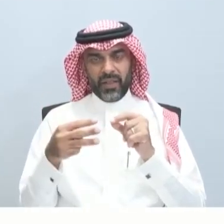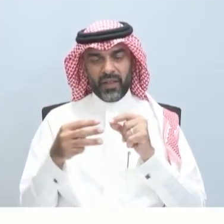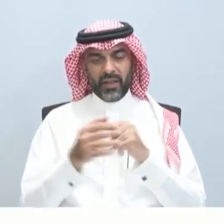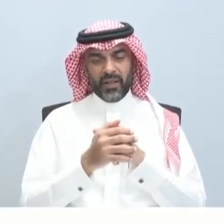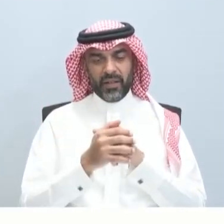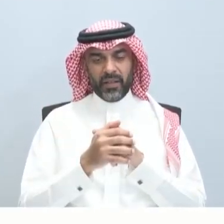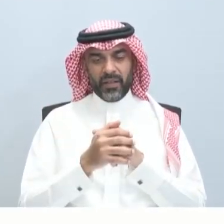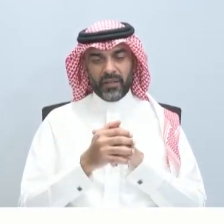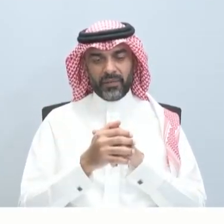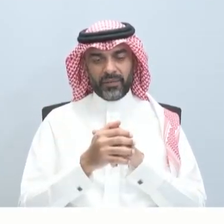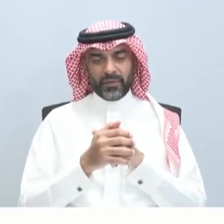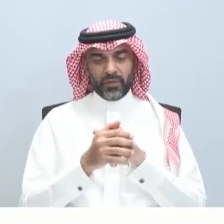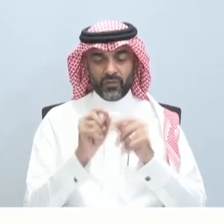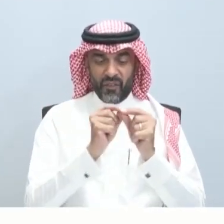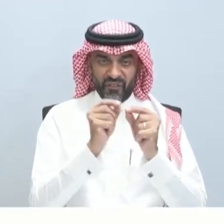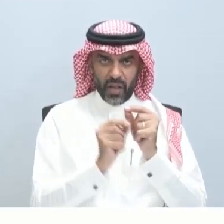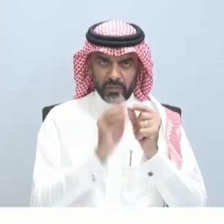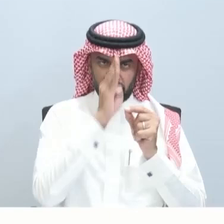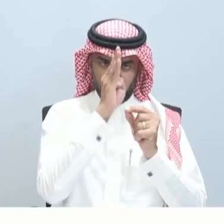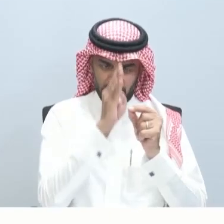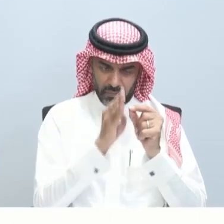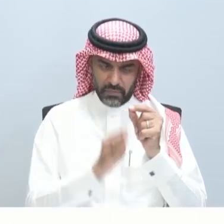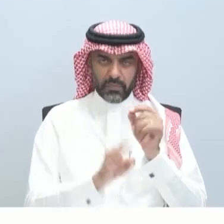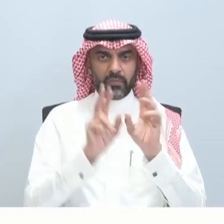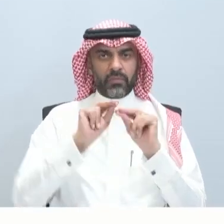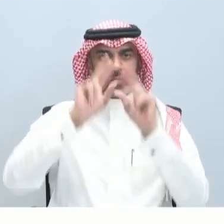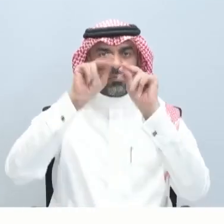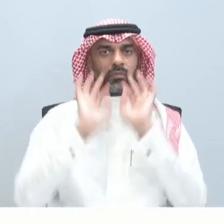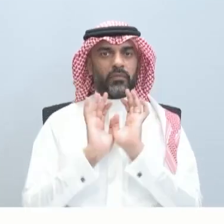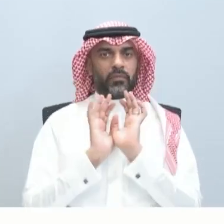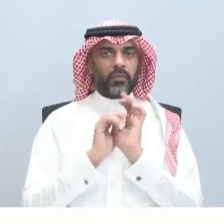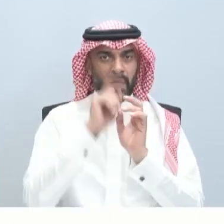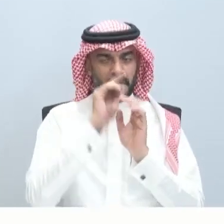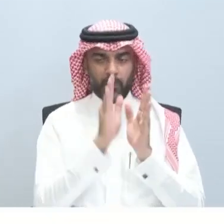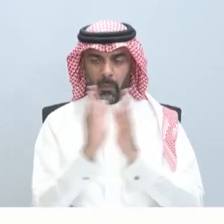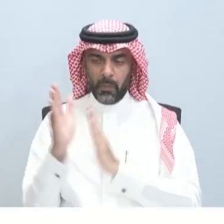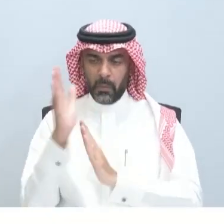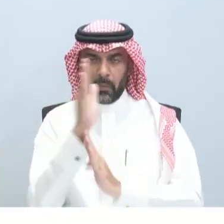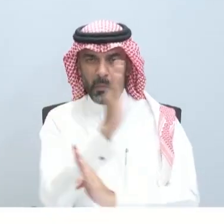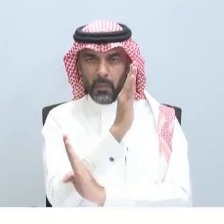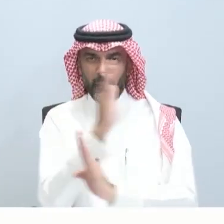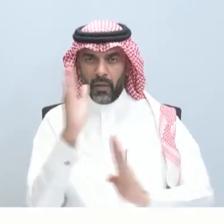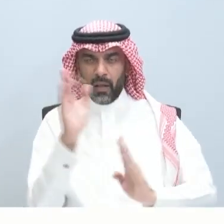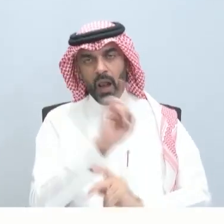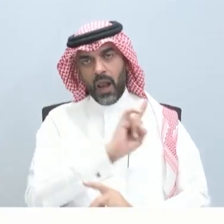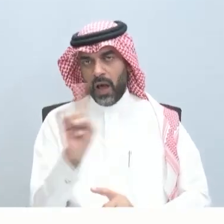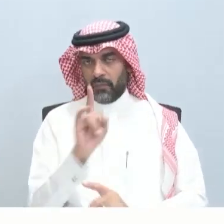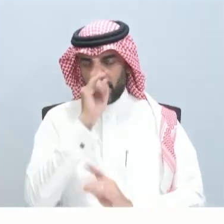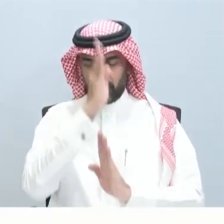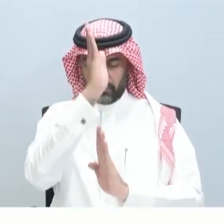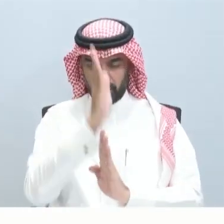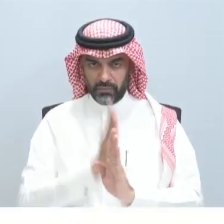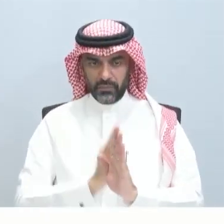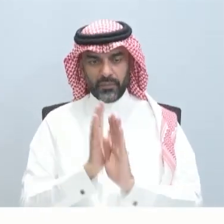وثلاثون اقوم بترتيب الفواصل العشريه تحت بعض ابنائي بناتي لاحظوا الفواصل العشريه تحت بعض الاحاد